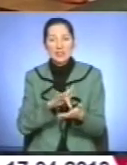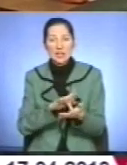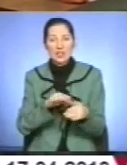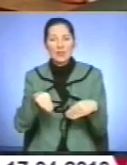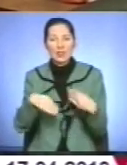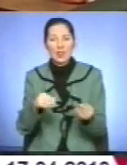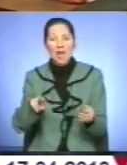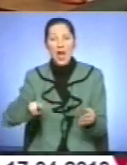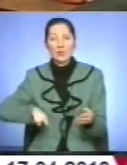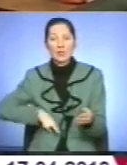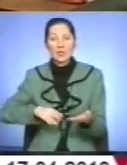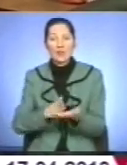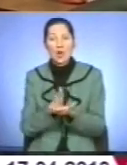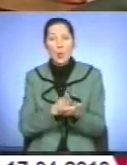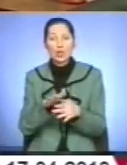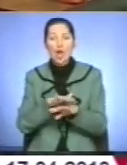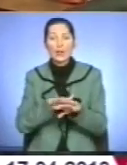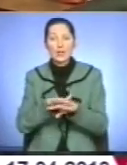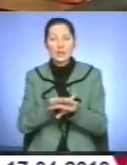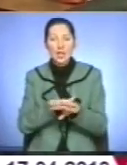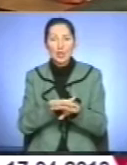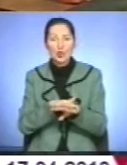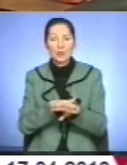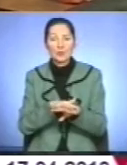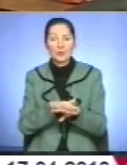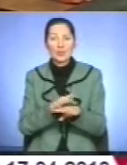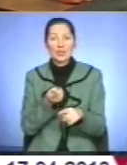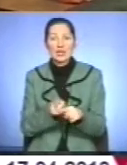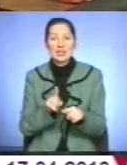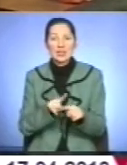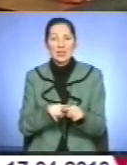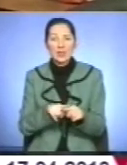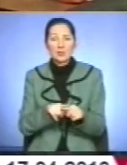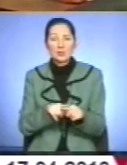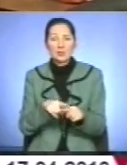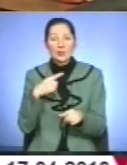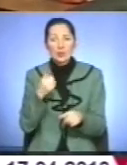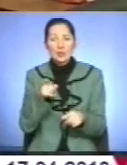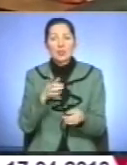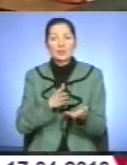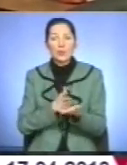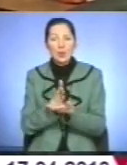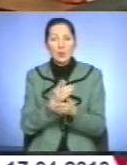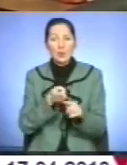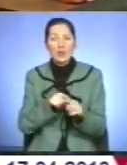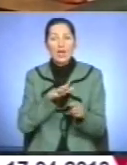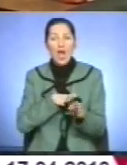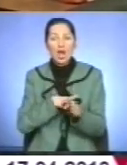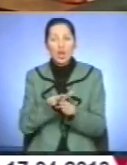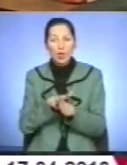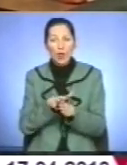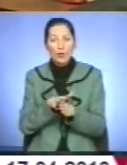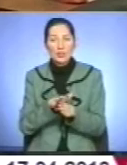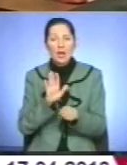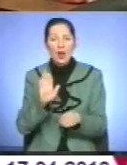надання адміністративних послуг населенню. Це один із тих напрямків, який реалізовується